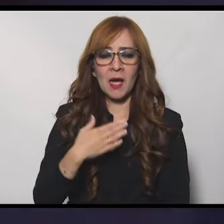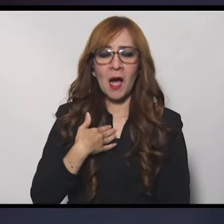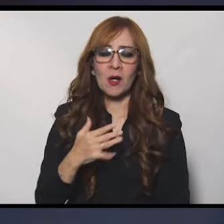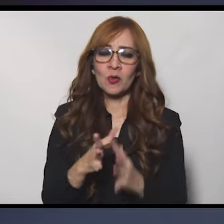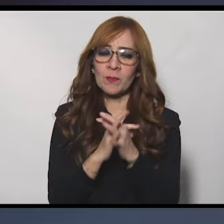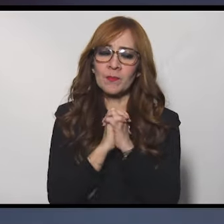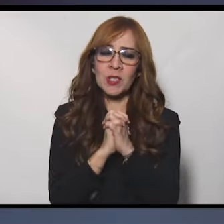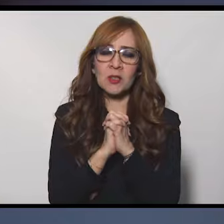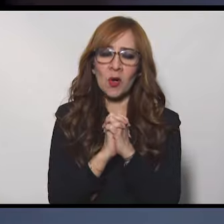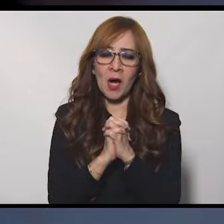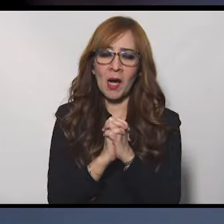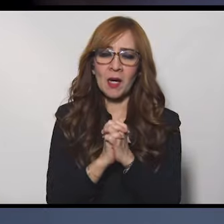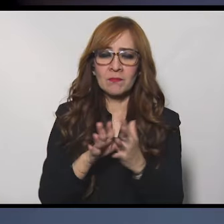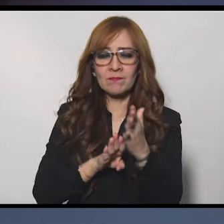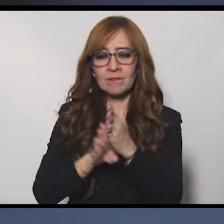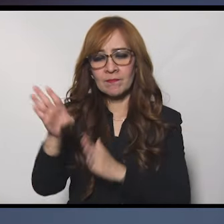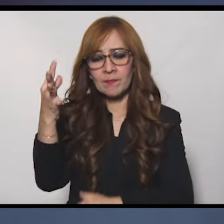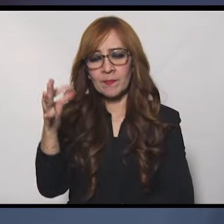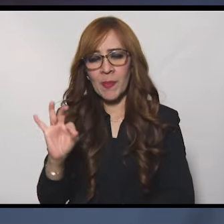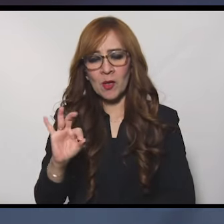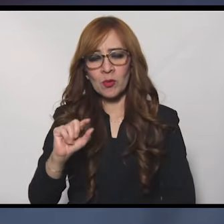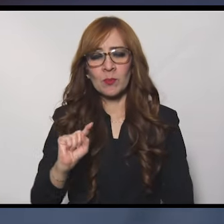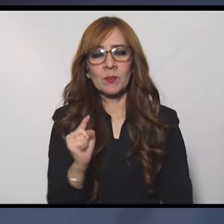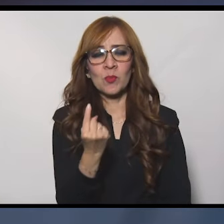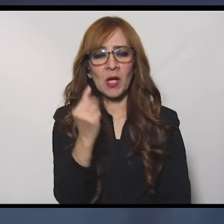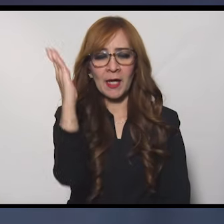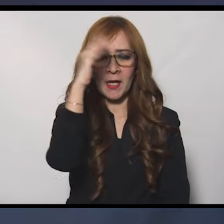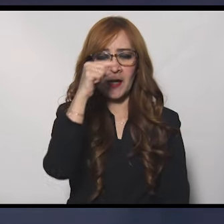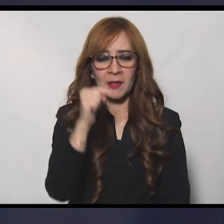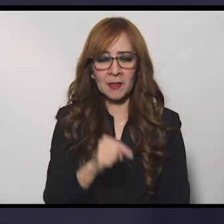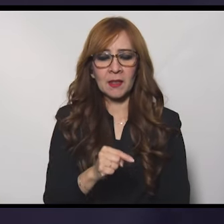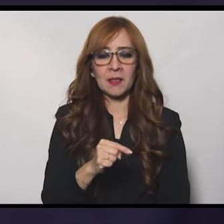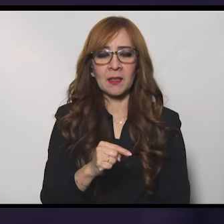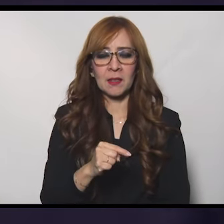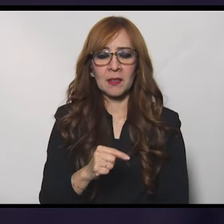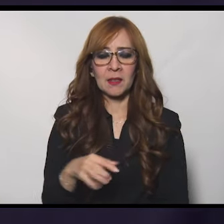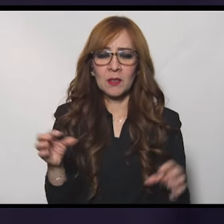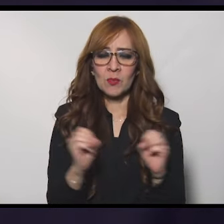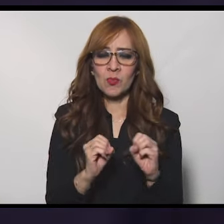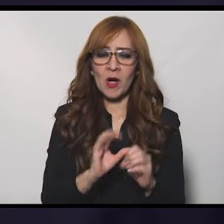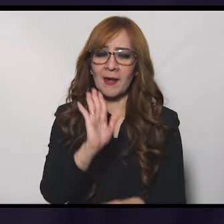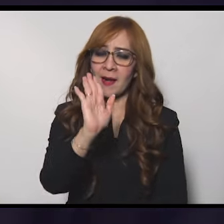praying the breakthrough starts now.